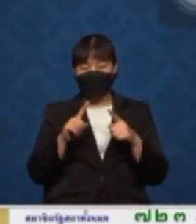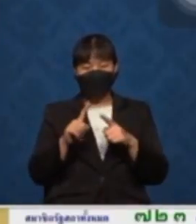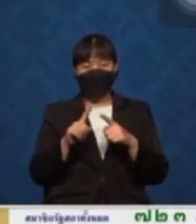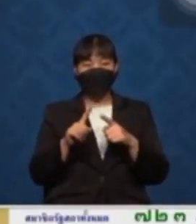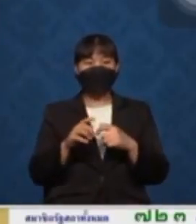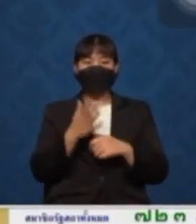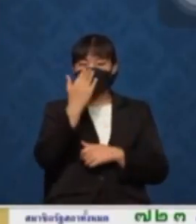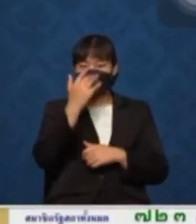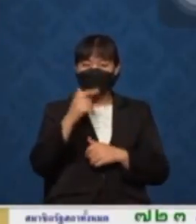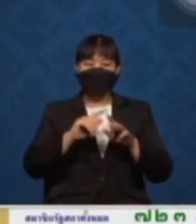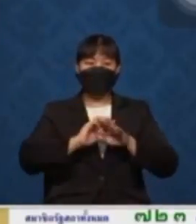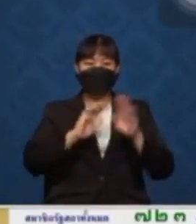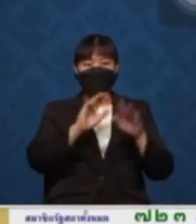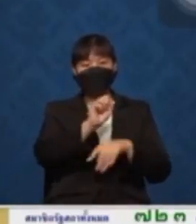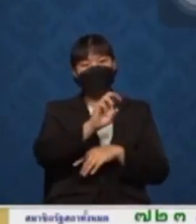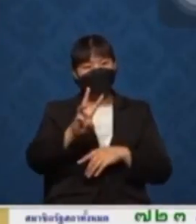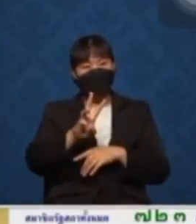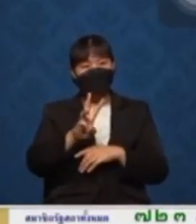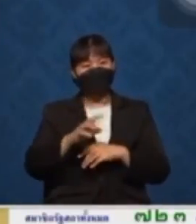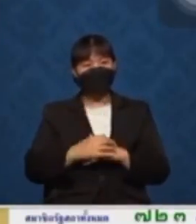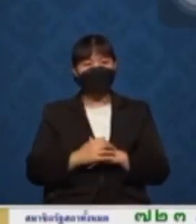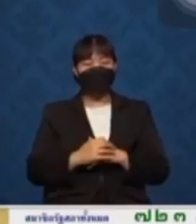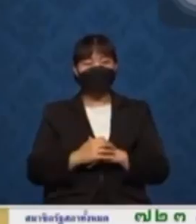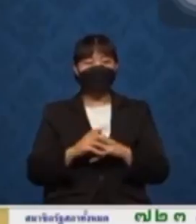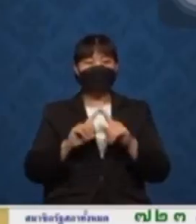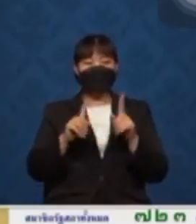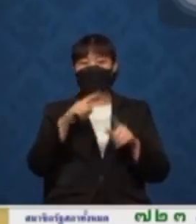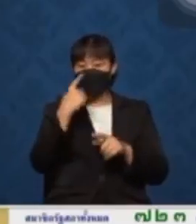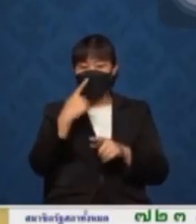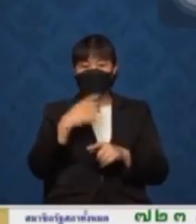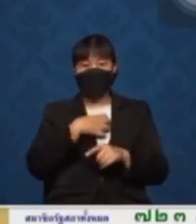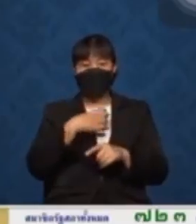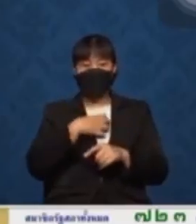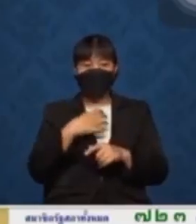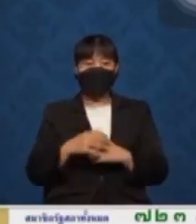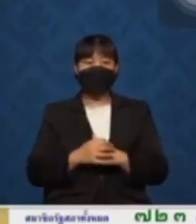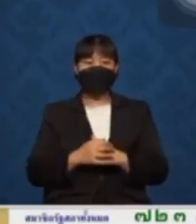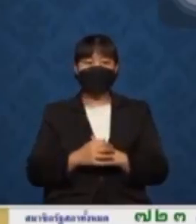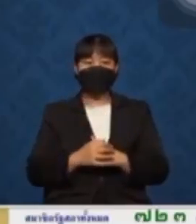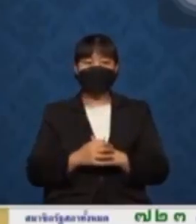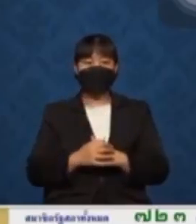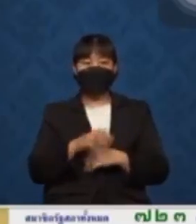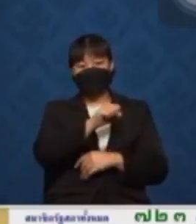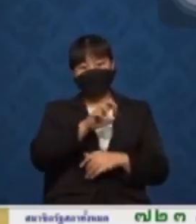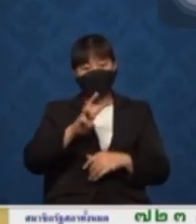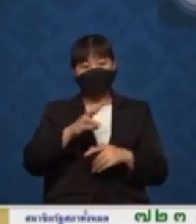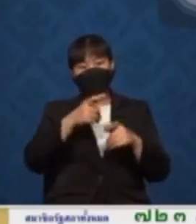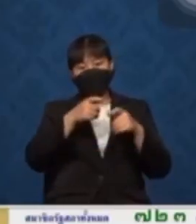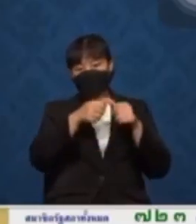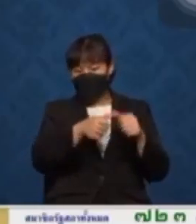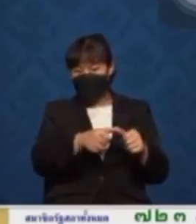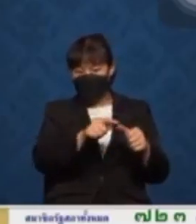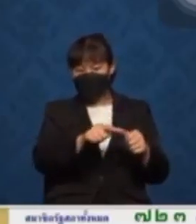นคำถามที่สมาชิกรัฐสภาคนไหนที่ต้องการจะคงไว้ถึงวุฒิสภาต้องตอบต่างหากว่าทำไมถึงต้องมีส